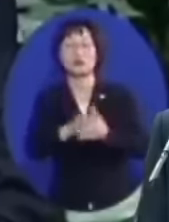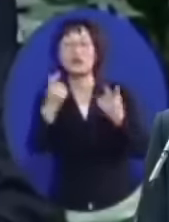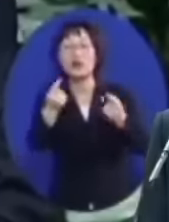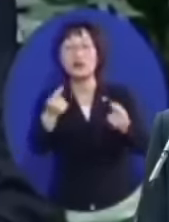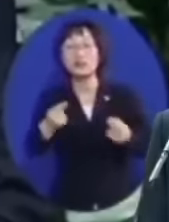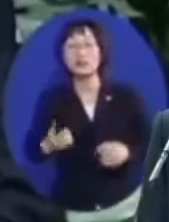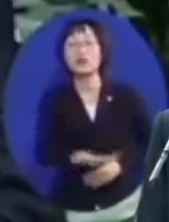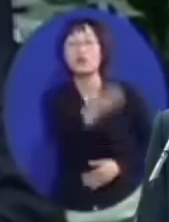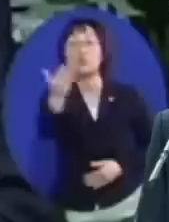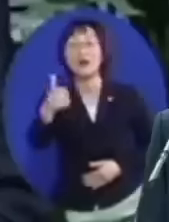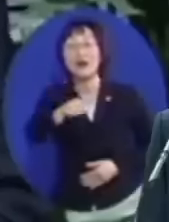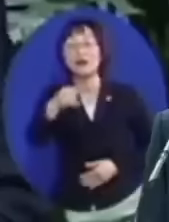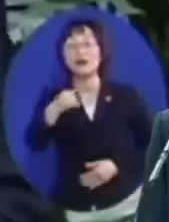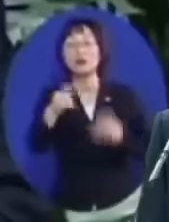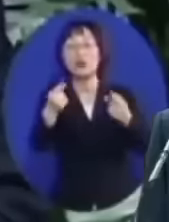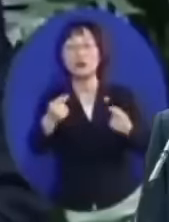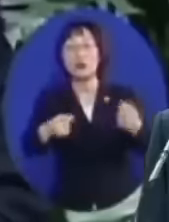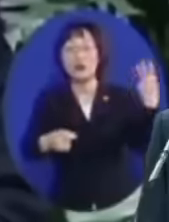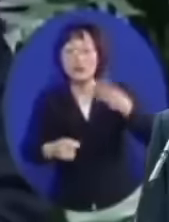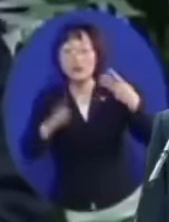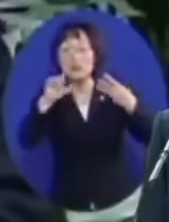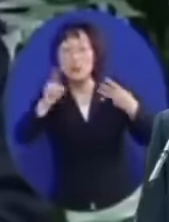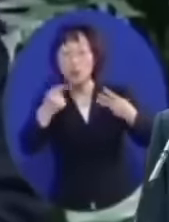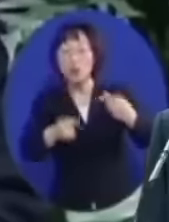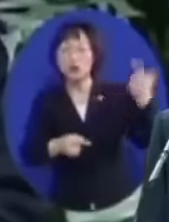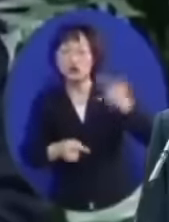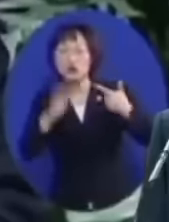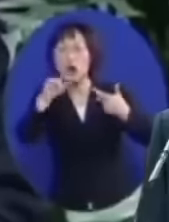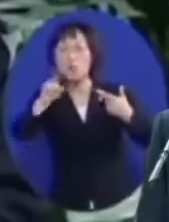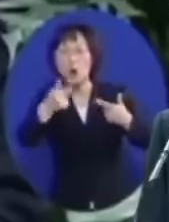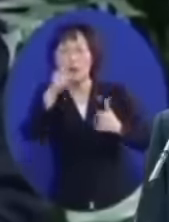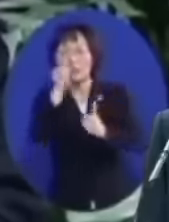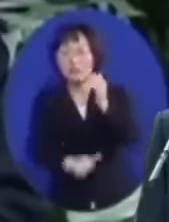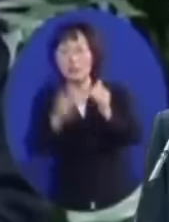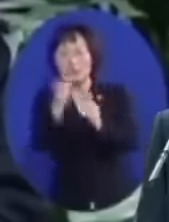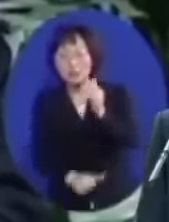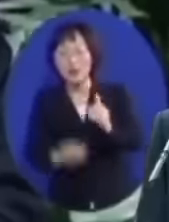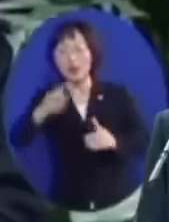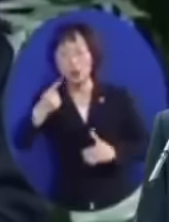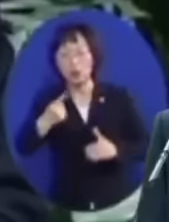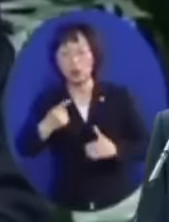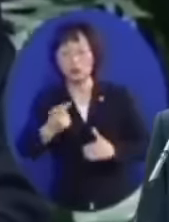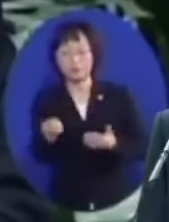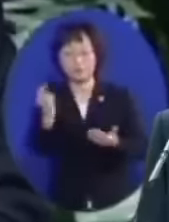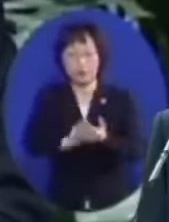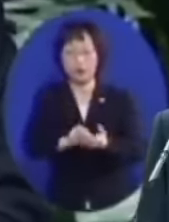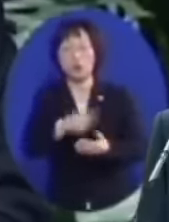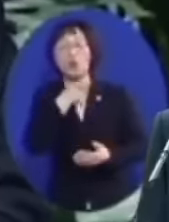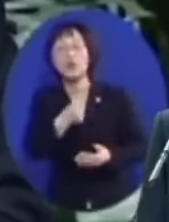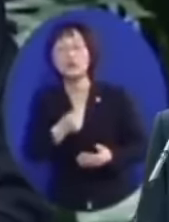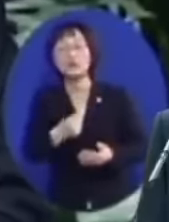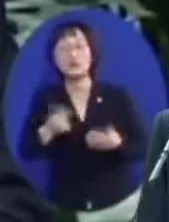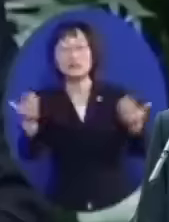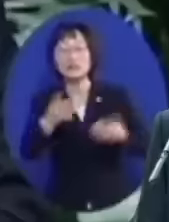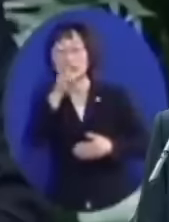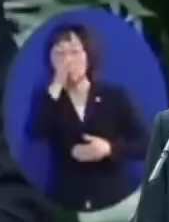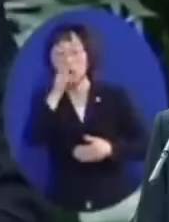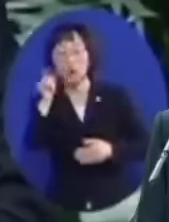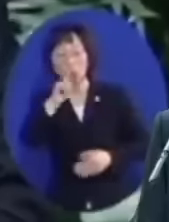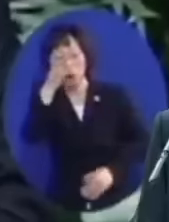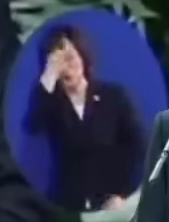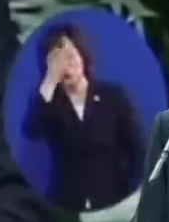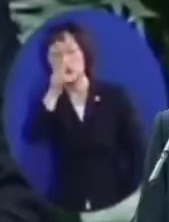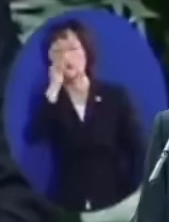여러분의 자녀도 3,000번이 아니라 6,000번 실패를 해도 일어나려고 하는 원하는 것이 있고 소질이